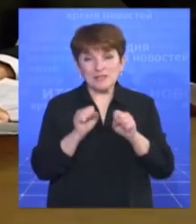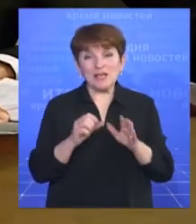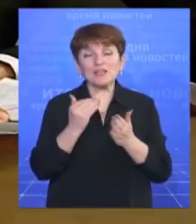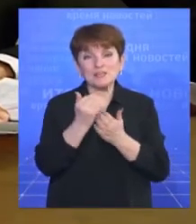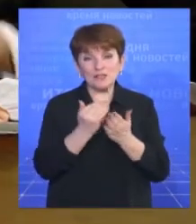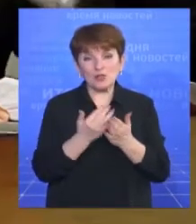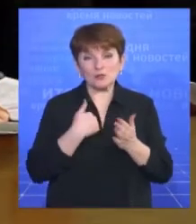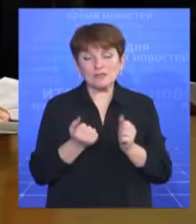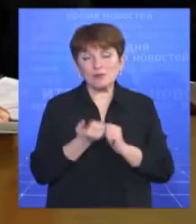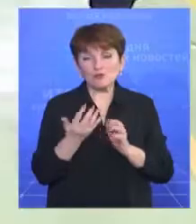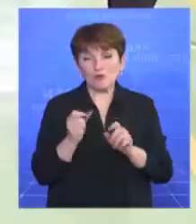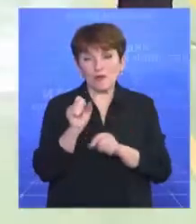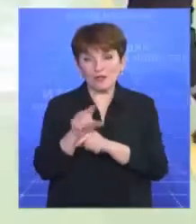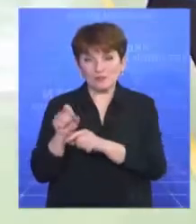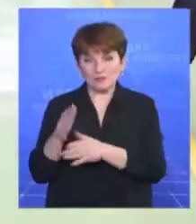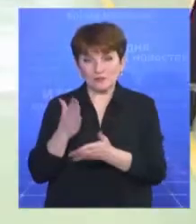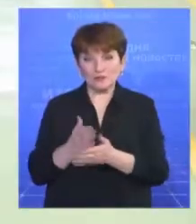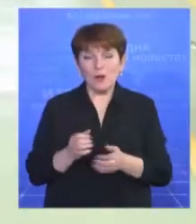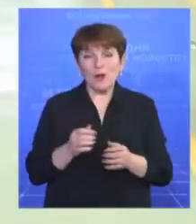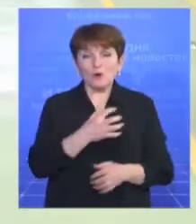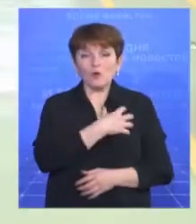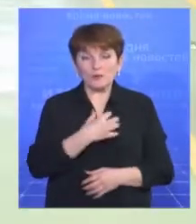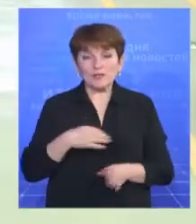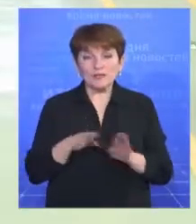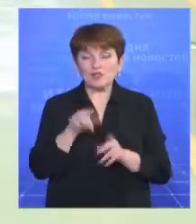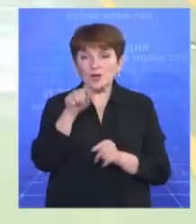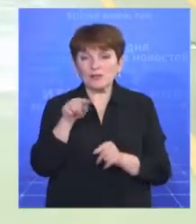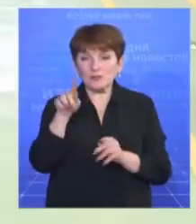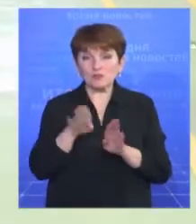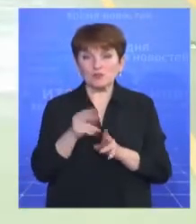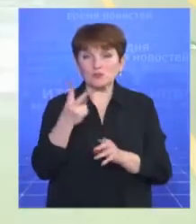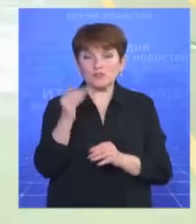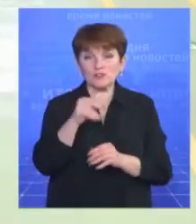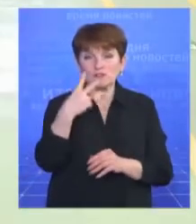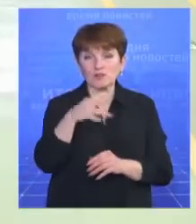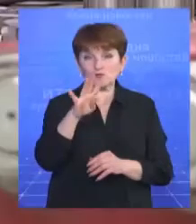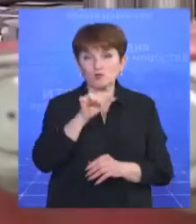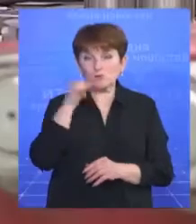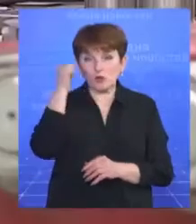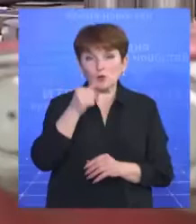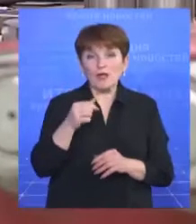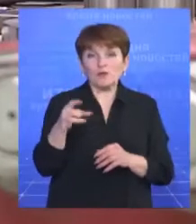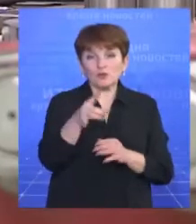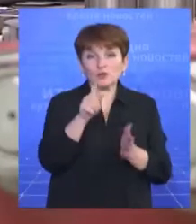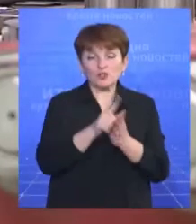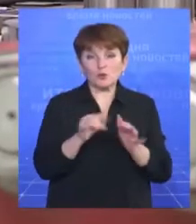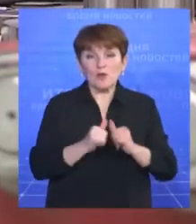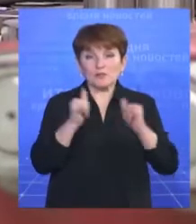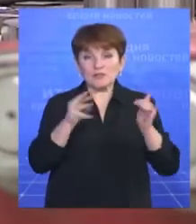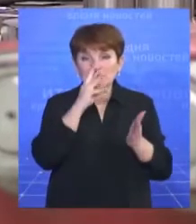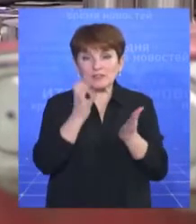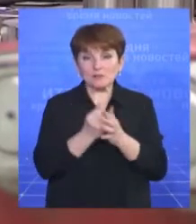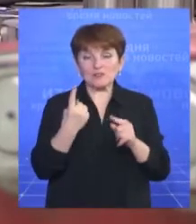и задач у нас большое количество. Губернатор также отметил, что к 2024 году в регионе должны